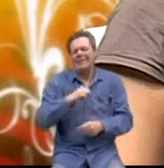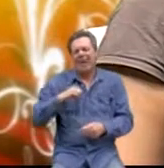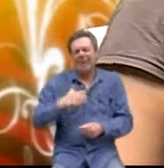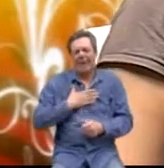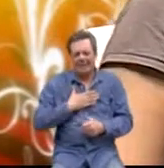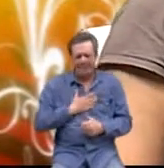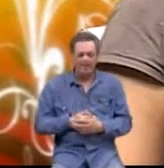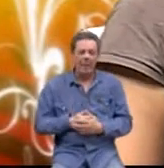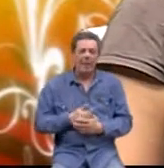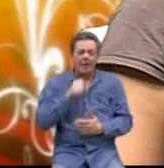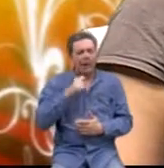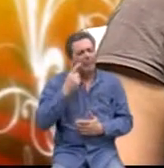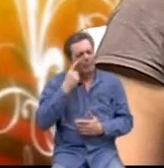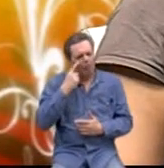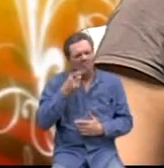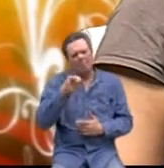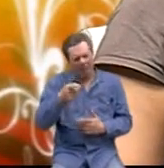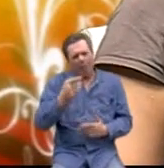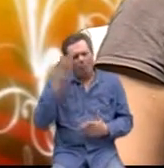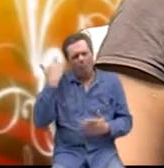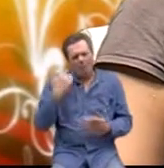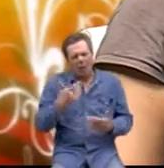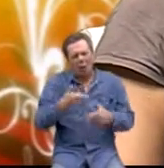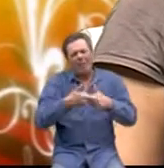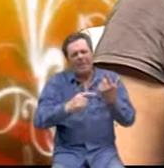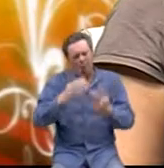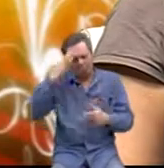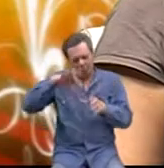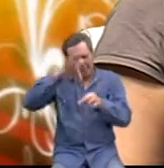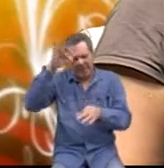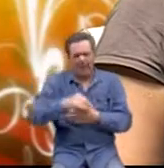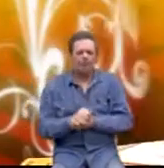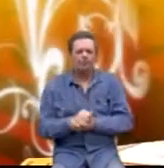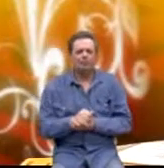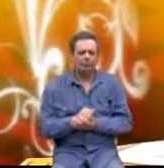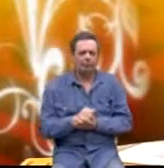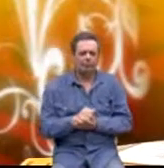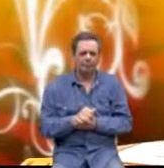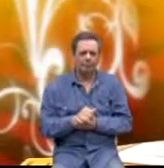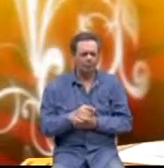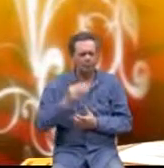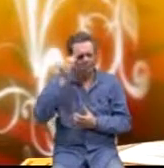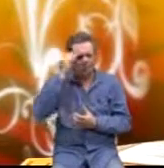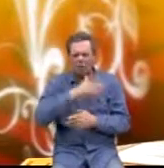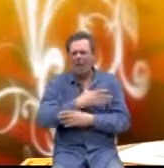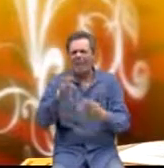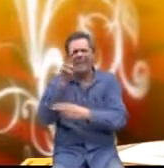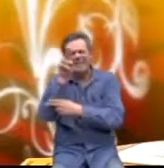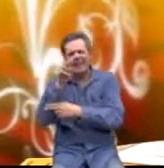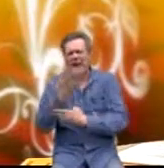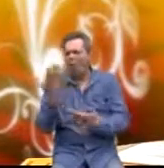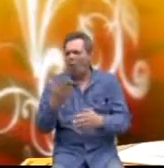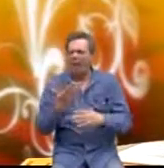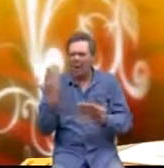želimo. Tako da pretpostavljam da je to negdje bilo dio ideje. Podsjećate me na velike slikare koji kad su